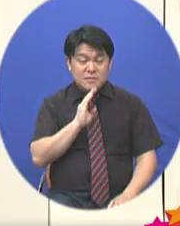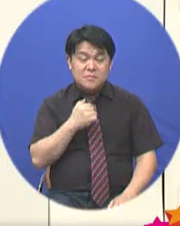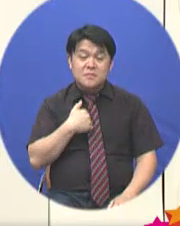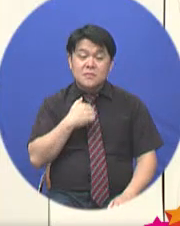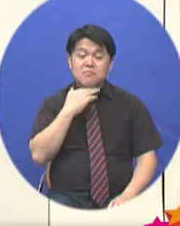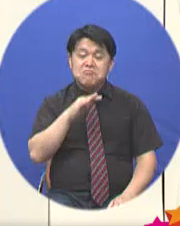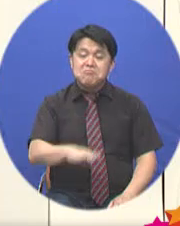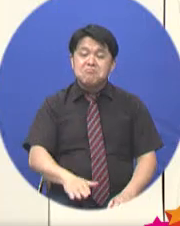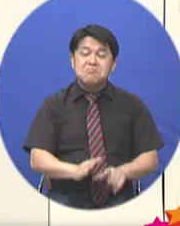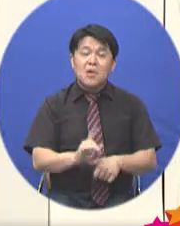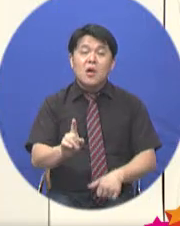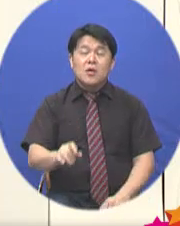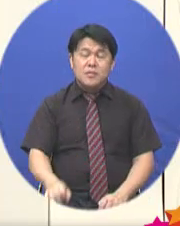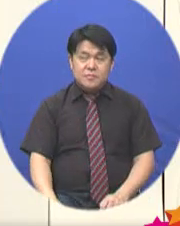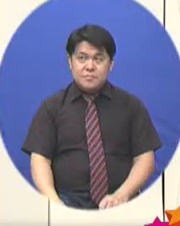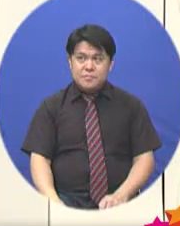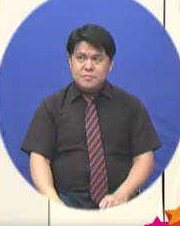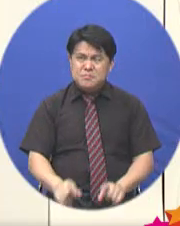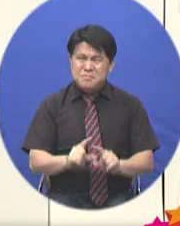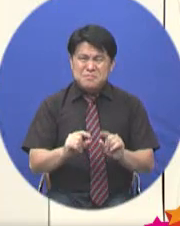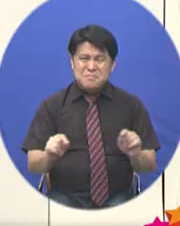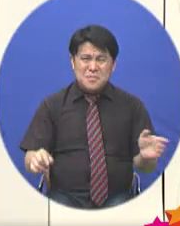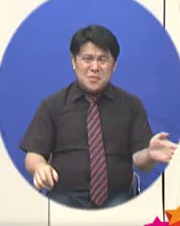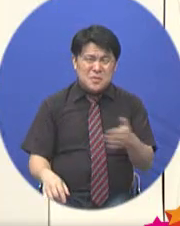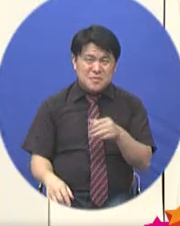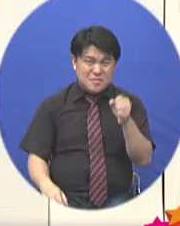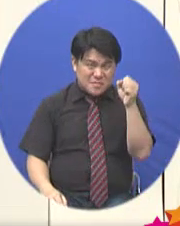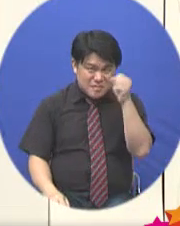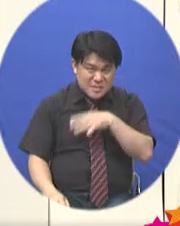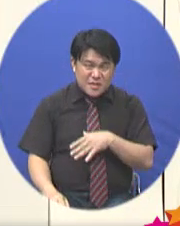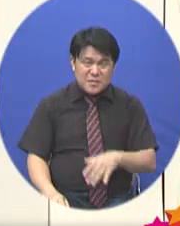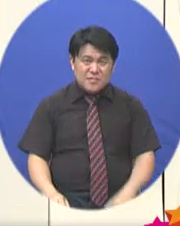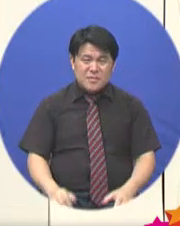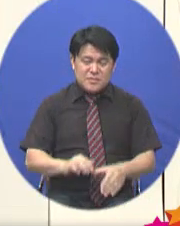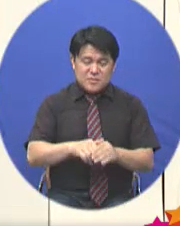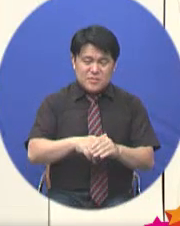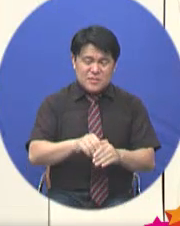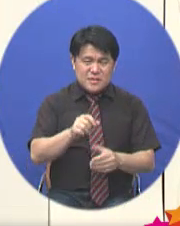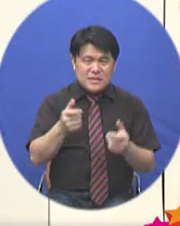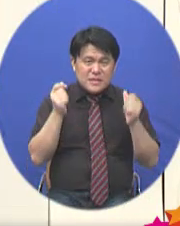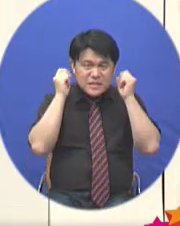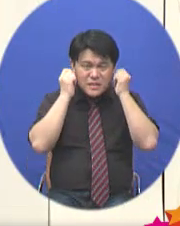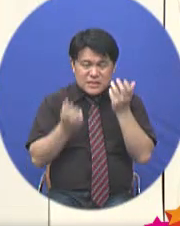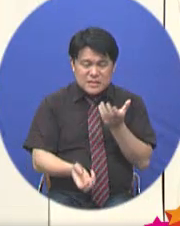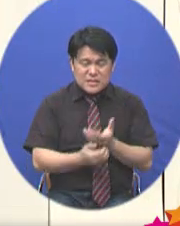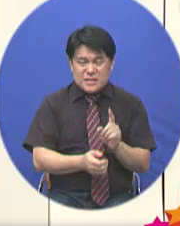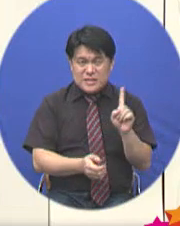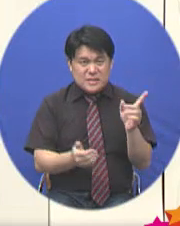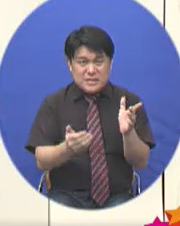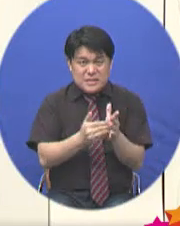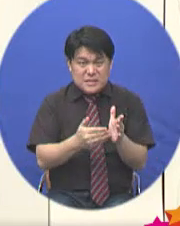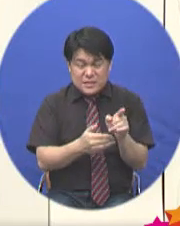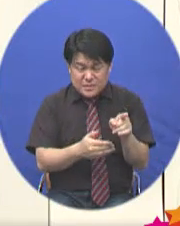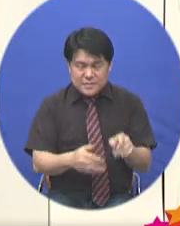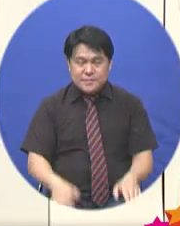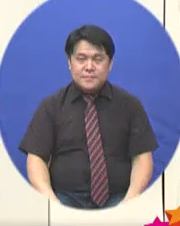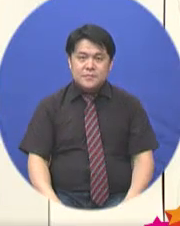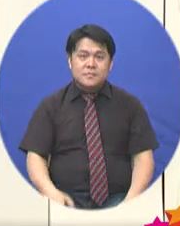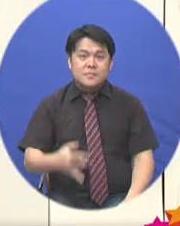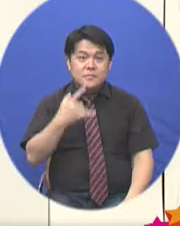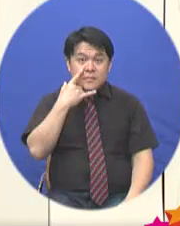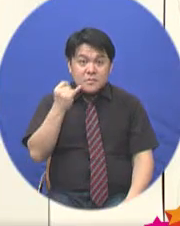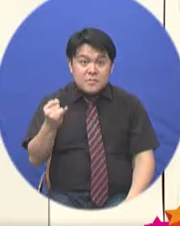어릴 때는 뭐 반찬 없어요. 그냥 된장찌개 하나고 된장찌개하고 이래서 밥을 먹고 살았는데 네.